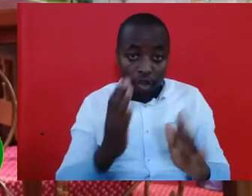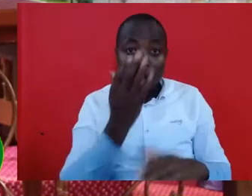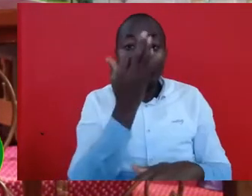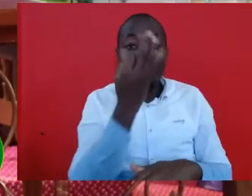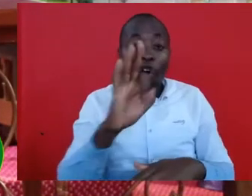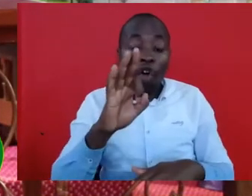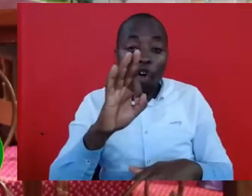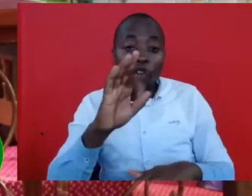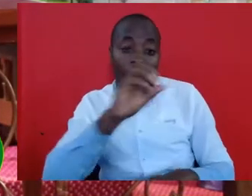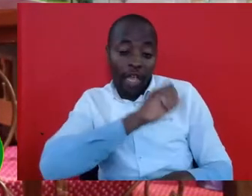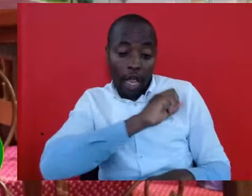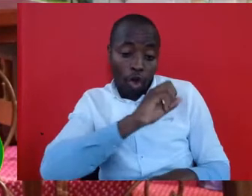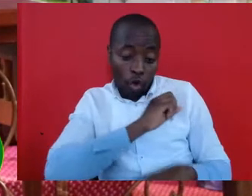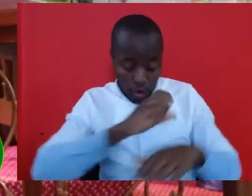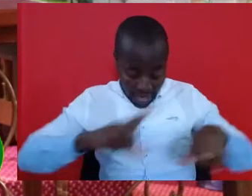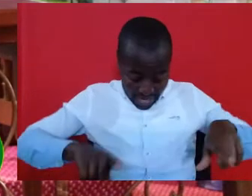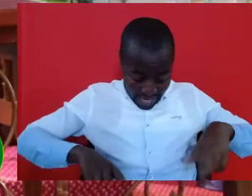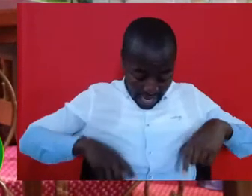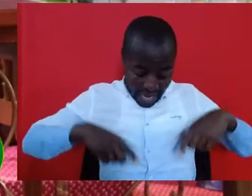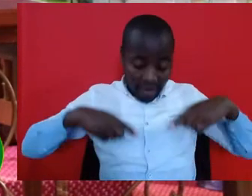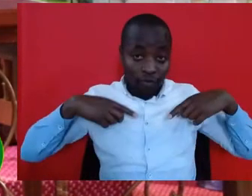mwao.